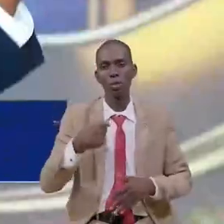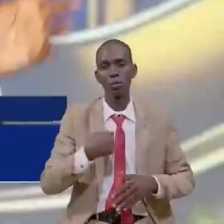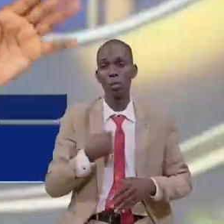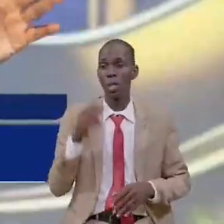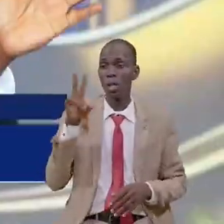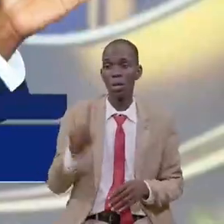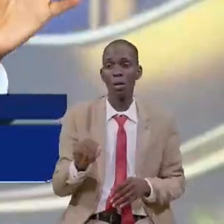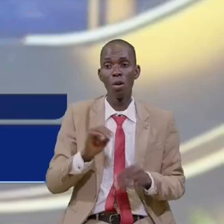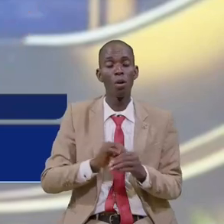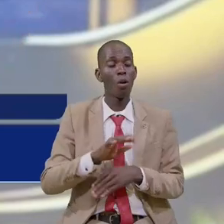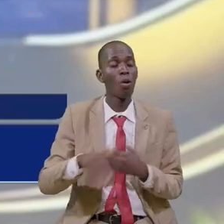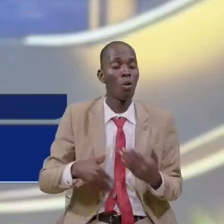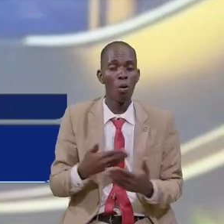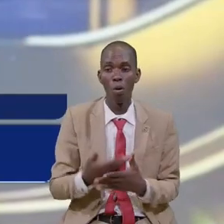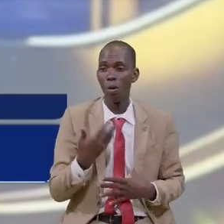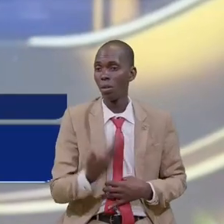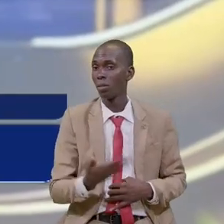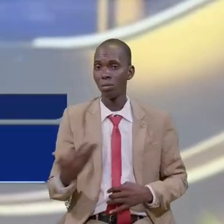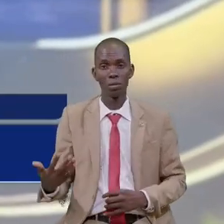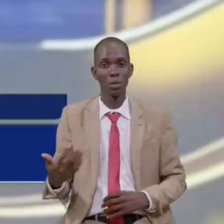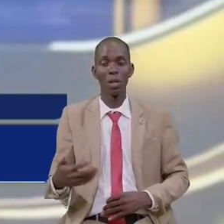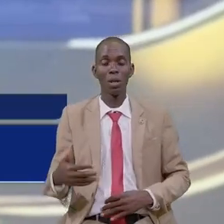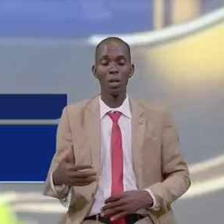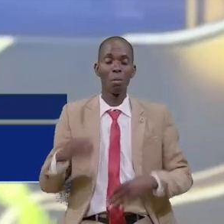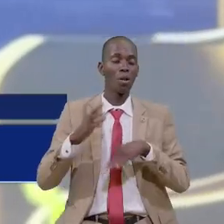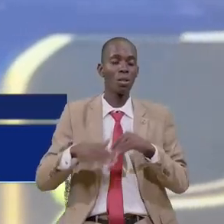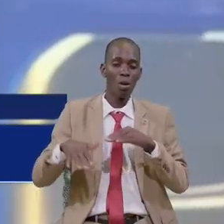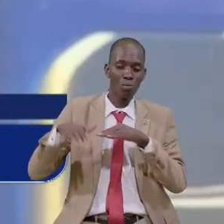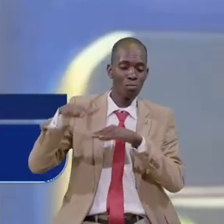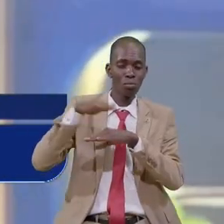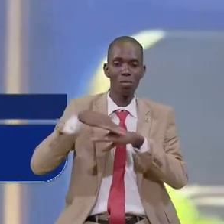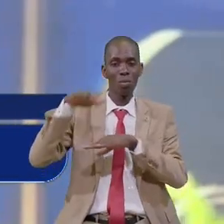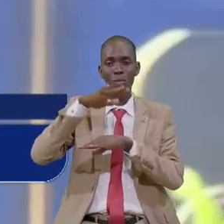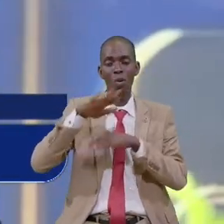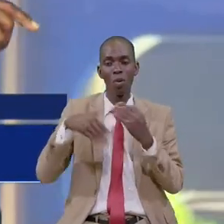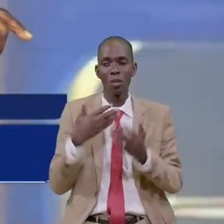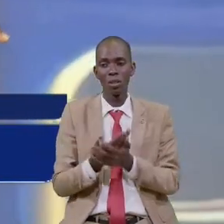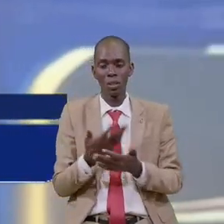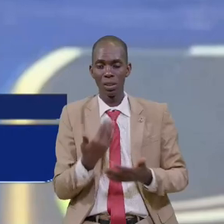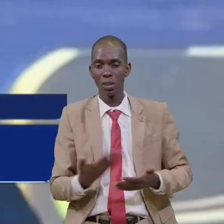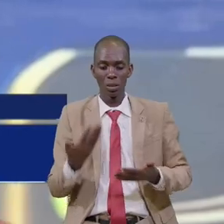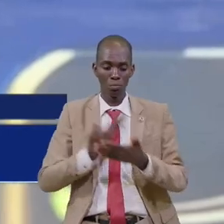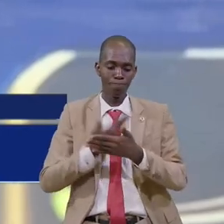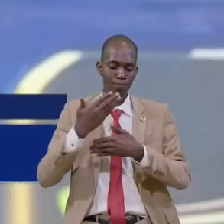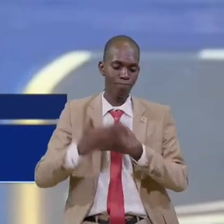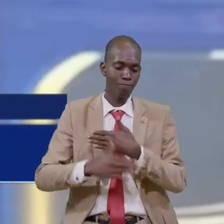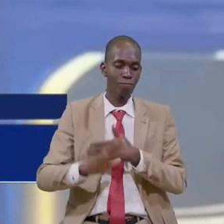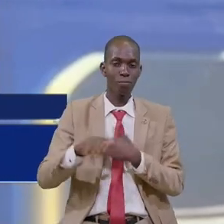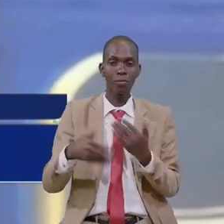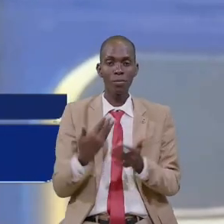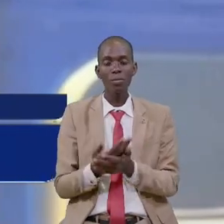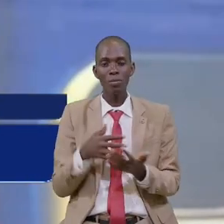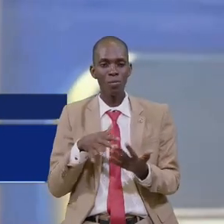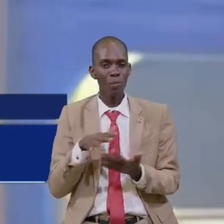choses, au-dessus de toutes ces choses, au-delà de toutes ces choses, malgré toutes ces